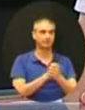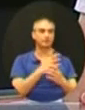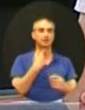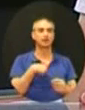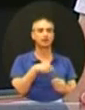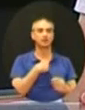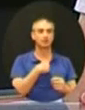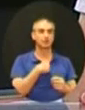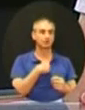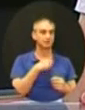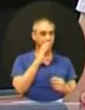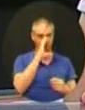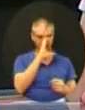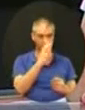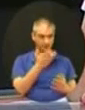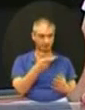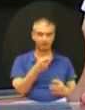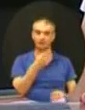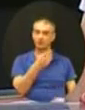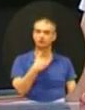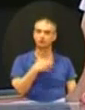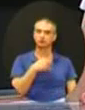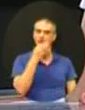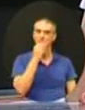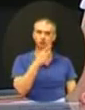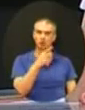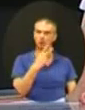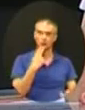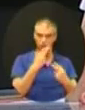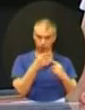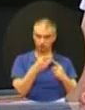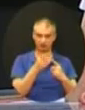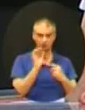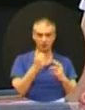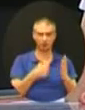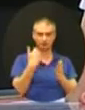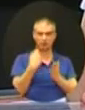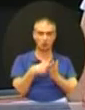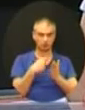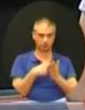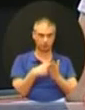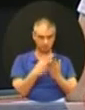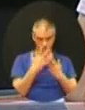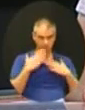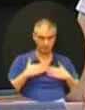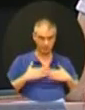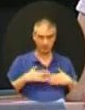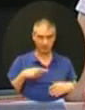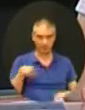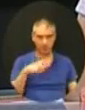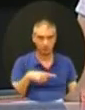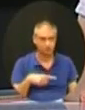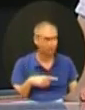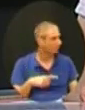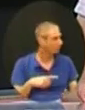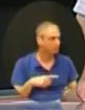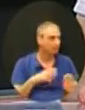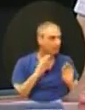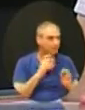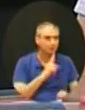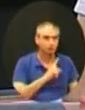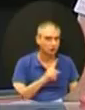לך ולצופים. אז אני רוצה לשאול אותך, התשובה הזאת של שר האוצר היא מרגיעה? ממש